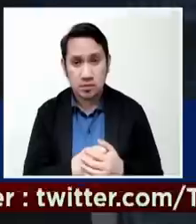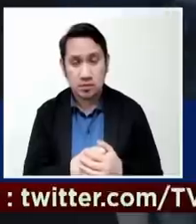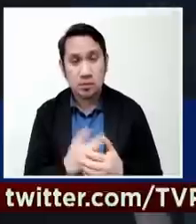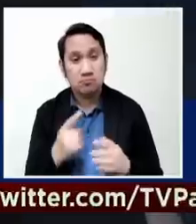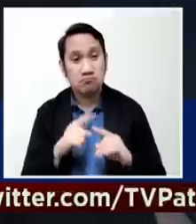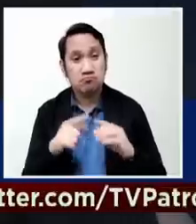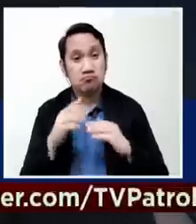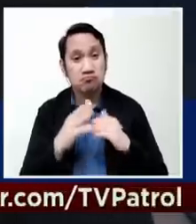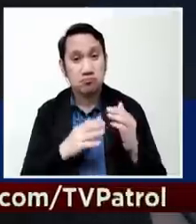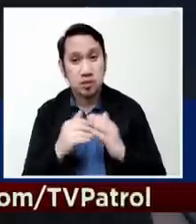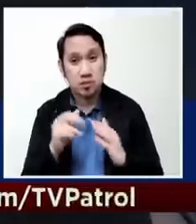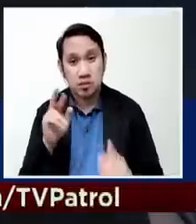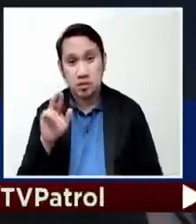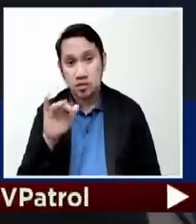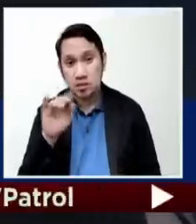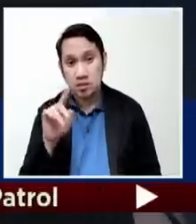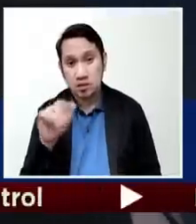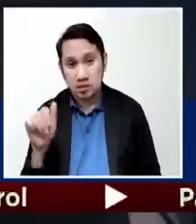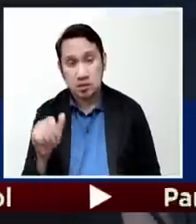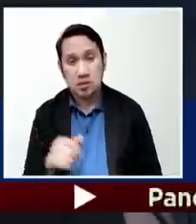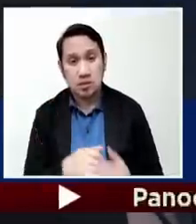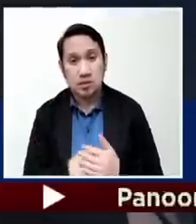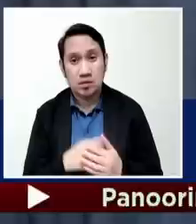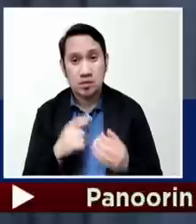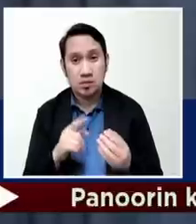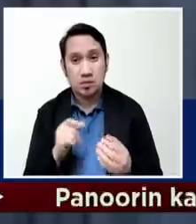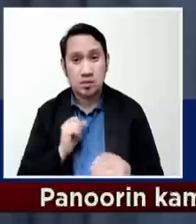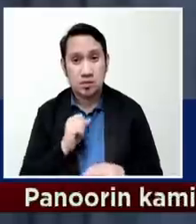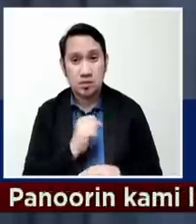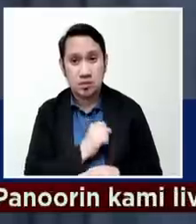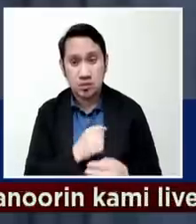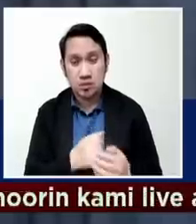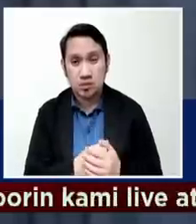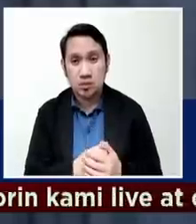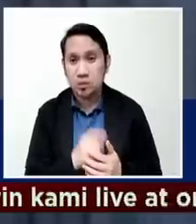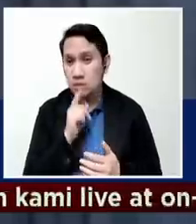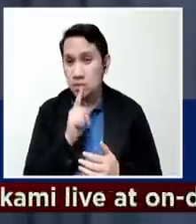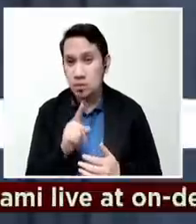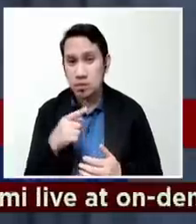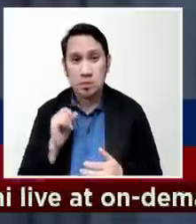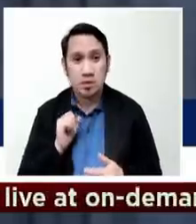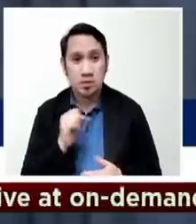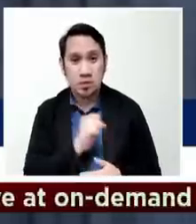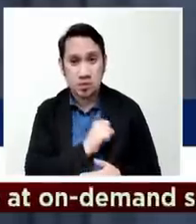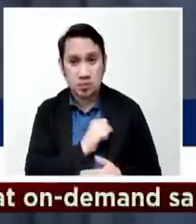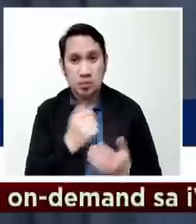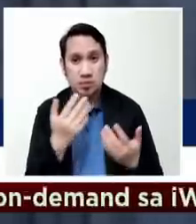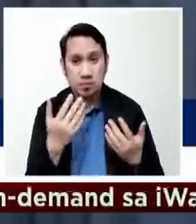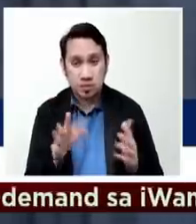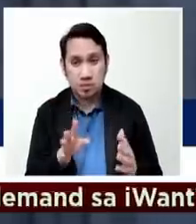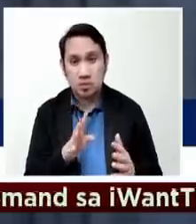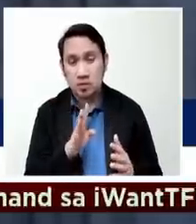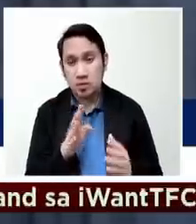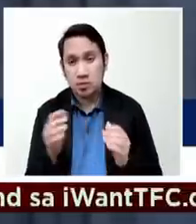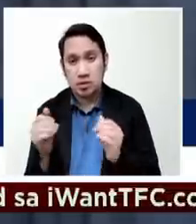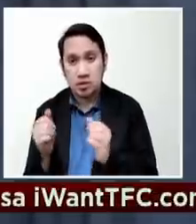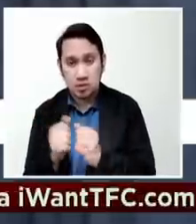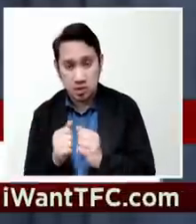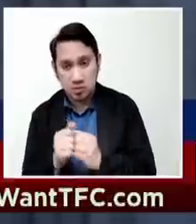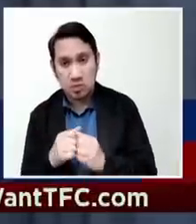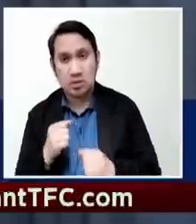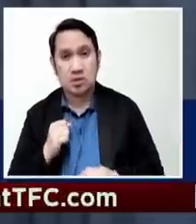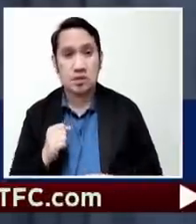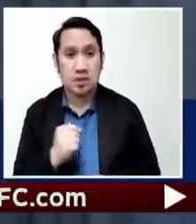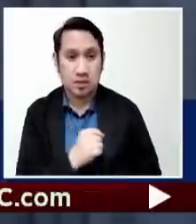naman si Senator Risa Ontivero sa resolusyon ng Senado. They can be reassured that the Senate has spoken kasama nila.